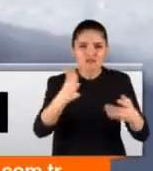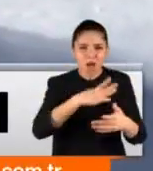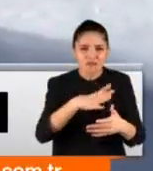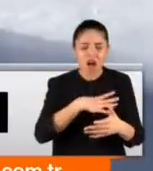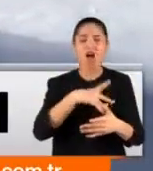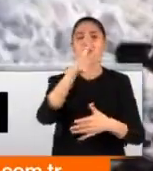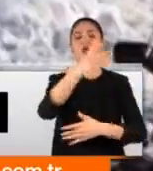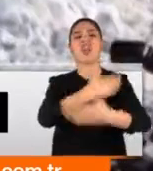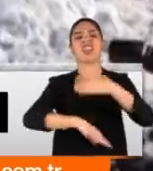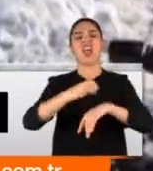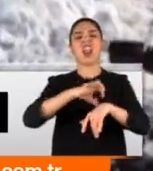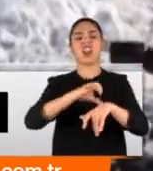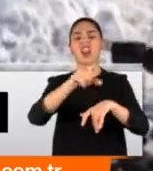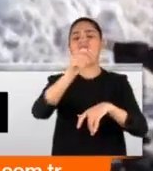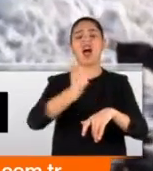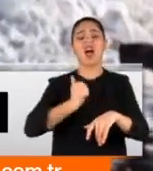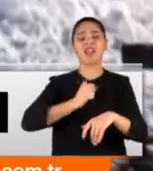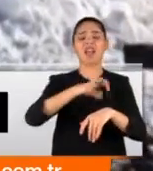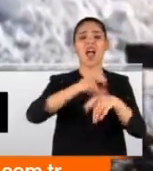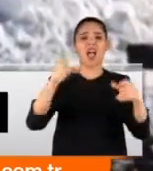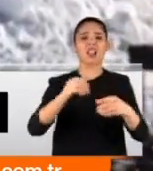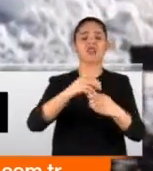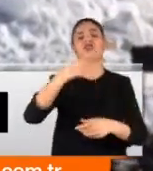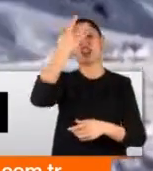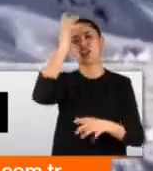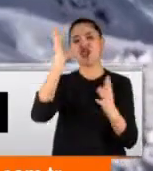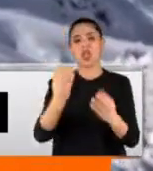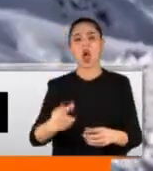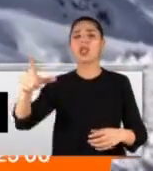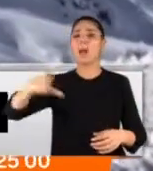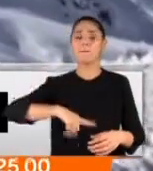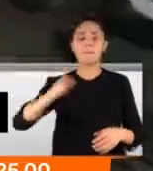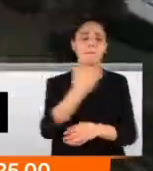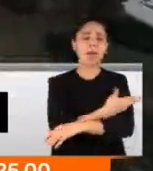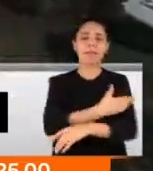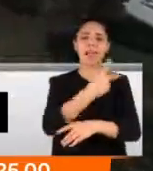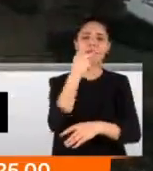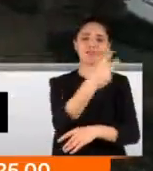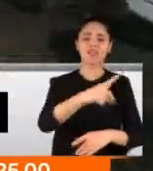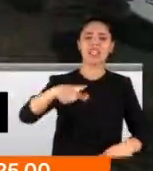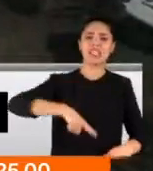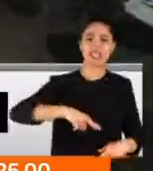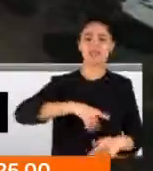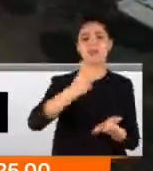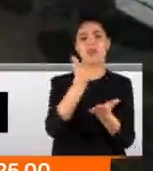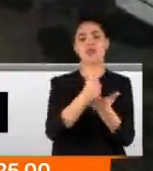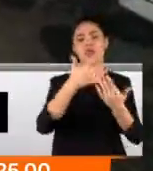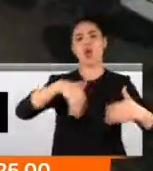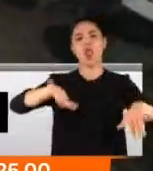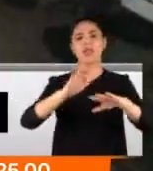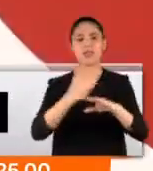asker hastanede şehit oldu. Şehit uzman çavuş için memleketi İzmir'de tören düzenlendi. Haklarınızı helal eder